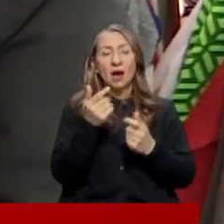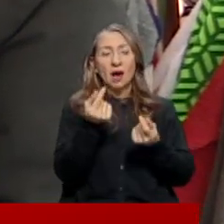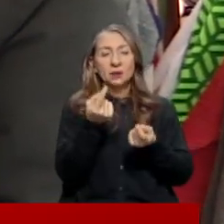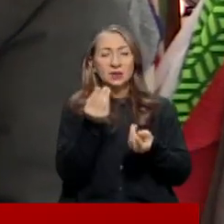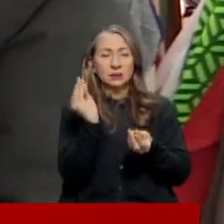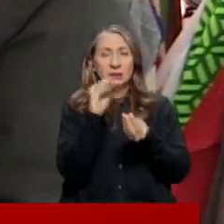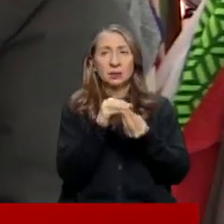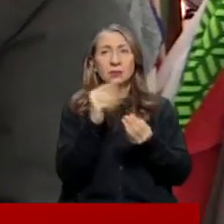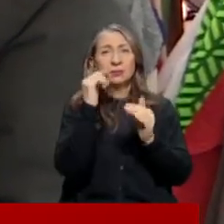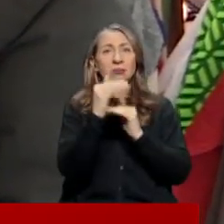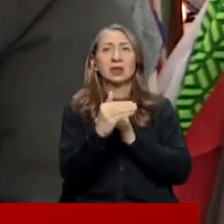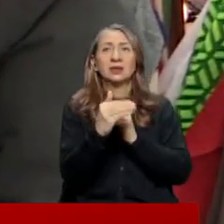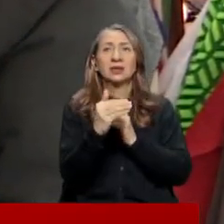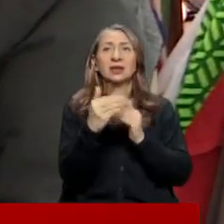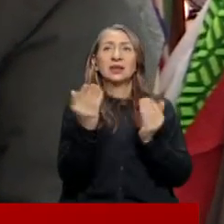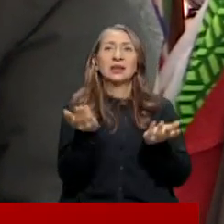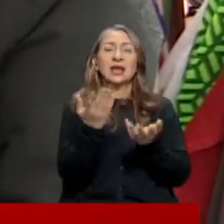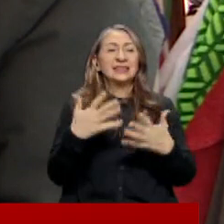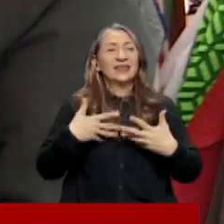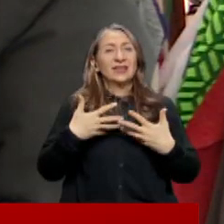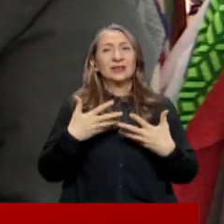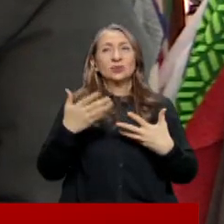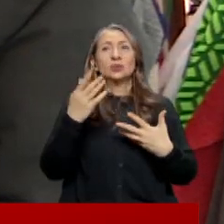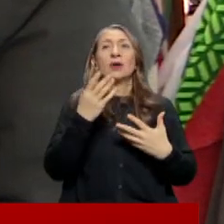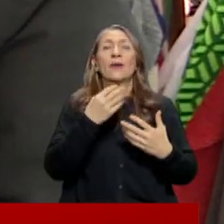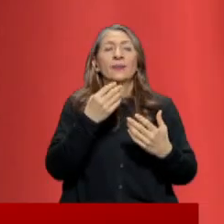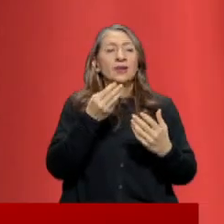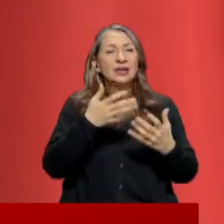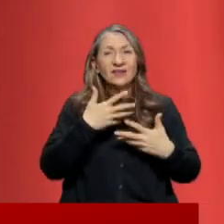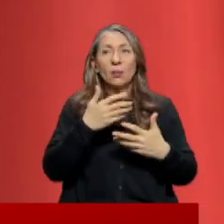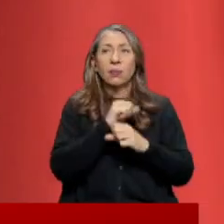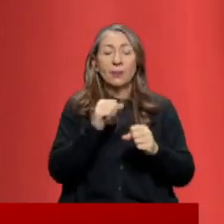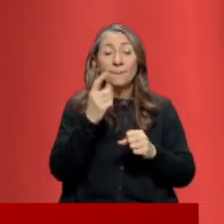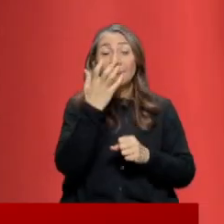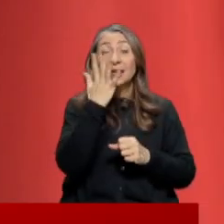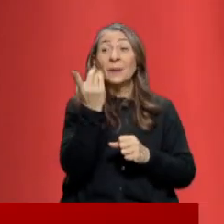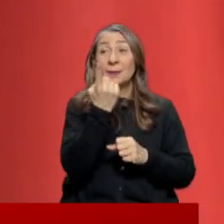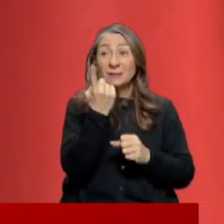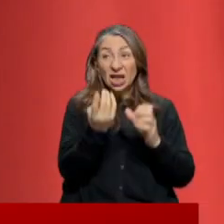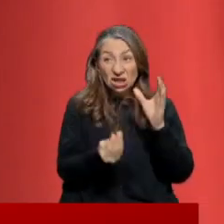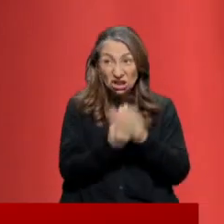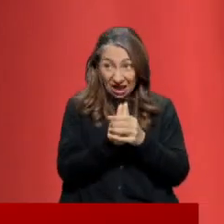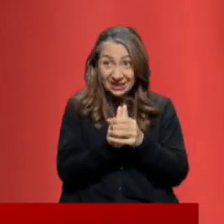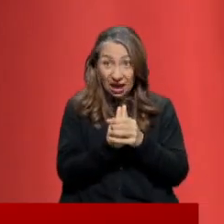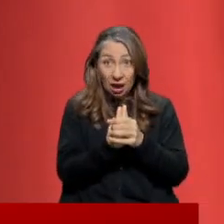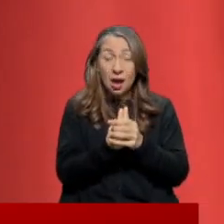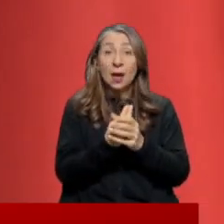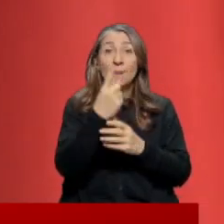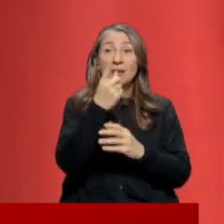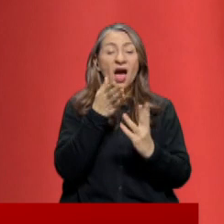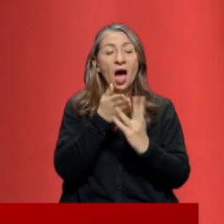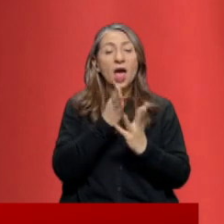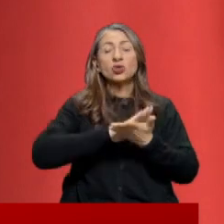miktar atarlar üstüne, millet yine hani sevinir, sonra sevinci kursağında kalır. Beklenmedik bir tabloyla karşılaşırsak bir